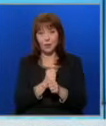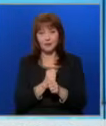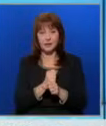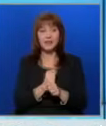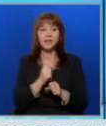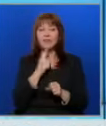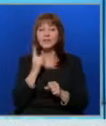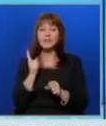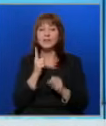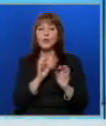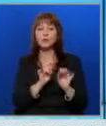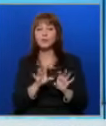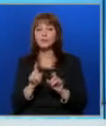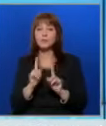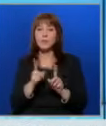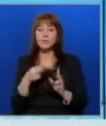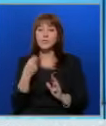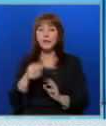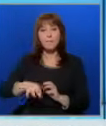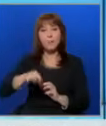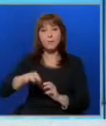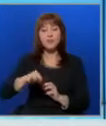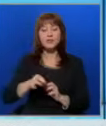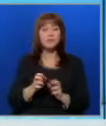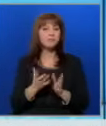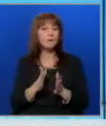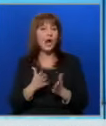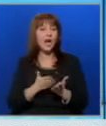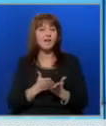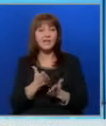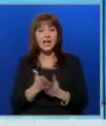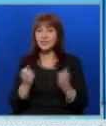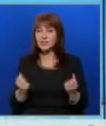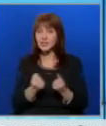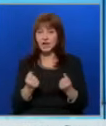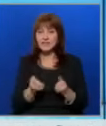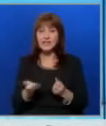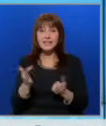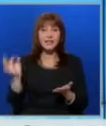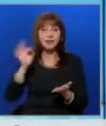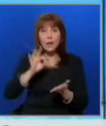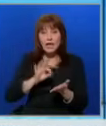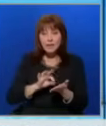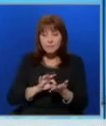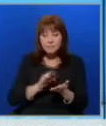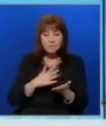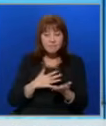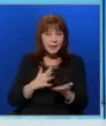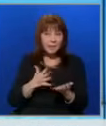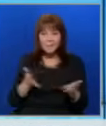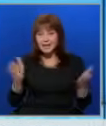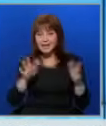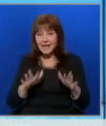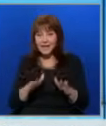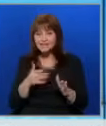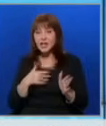самото съобщение може да се дадат препоръки по какъв начин да действат хората, след като е настъпило бедствието. Включително има и линк